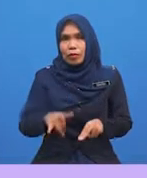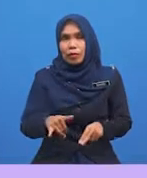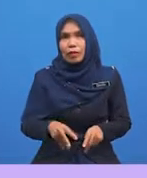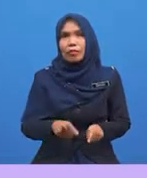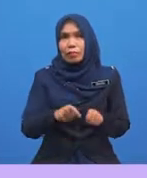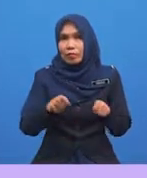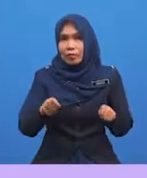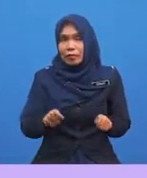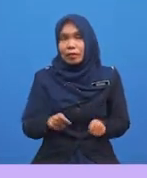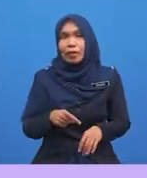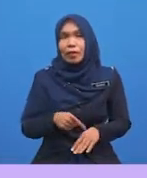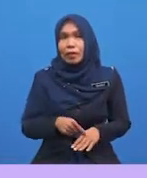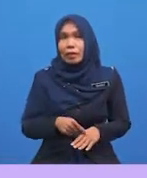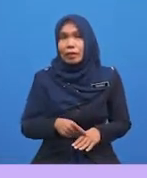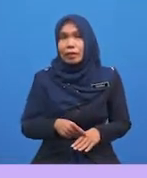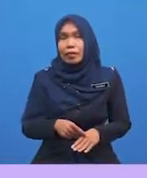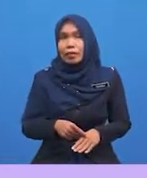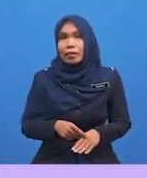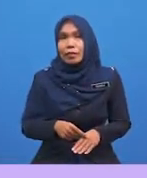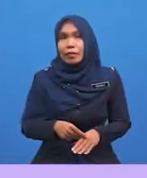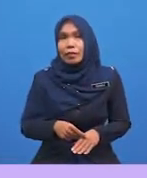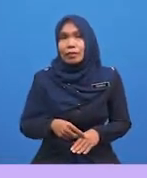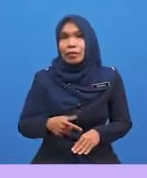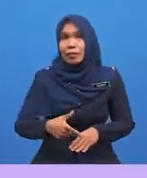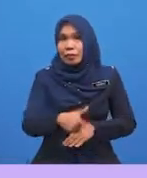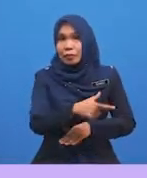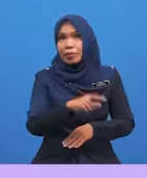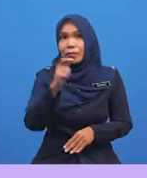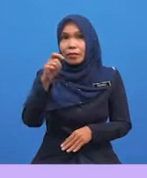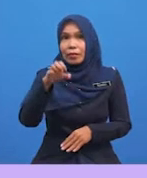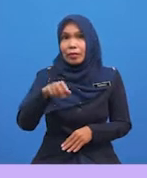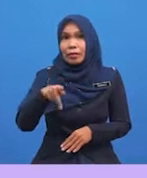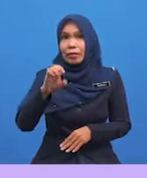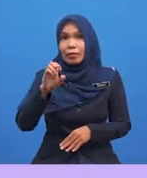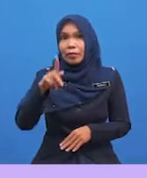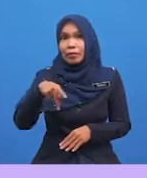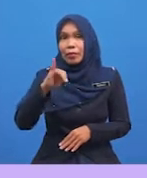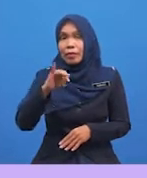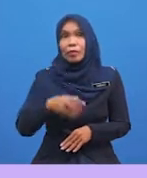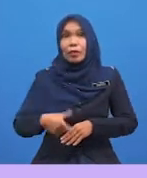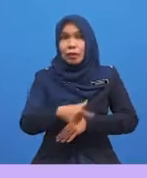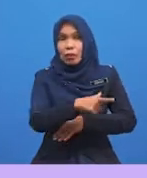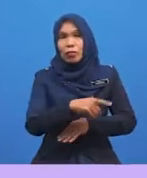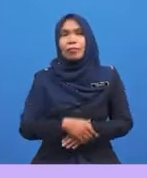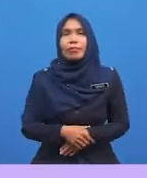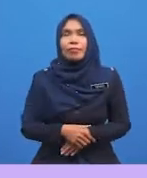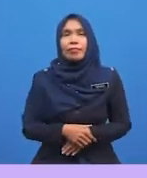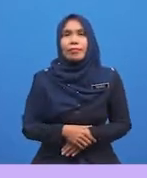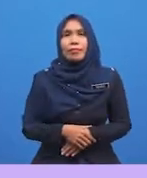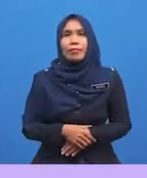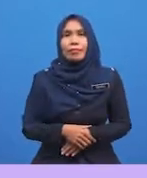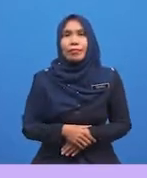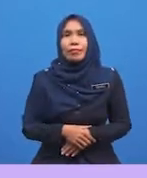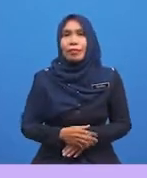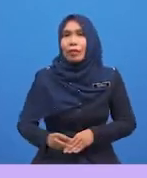laut kebanyakannya bekerja sebagai nelayan. Lihat paparan slide. Kawasan